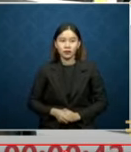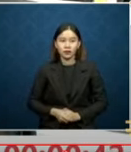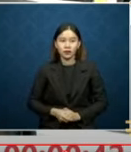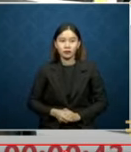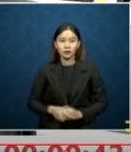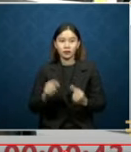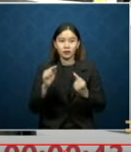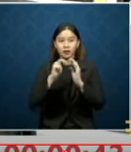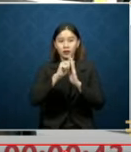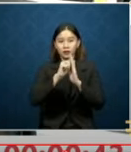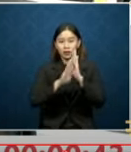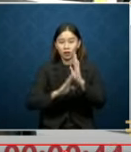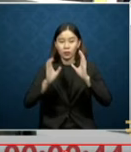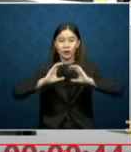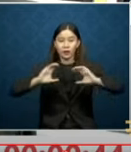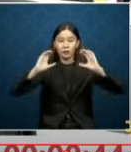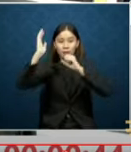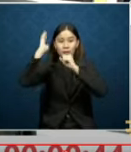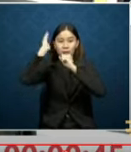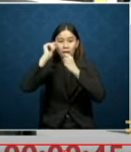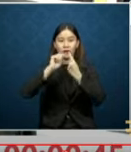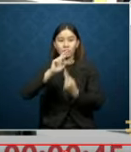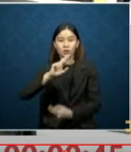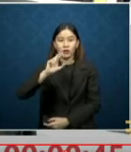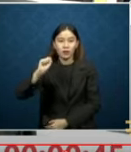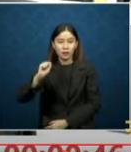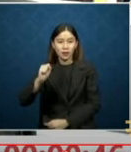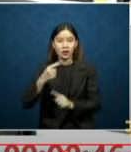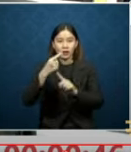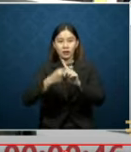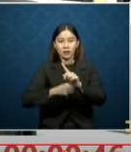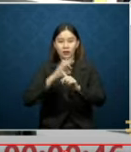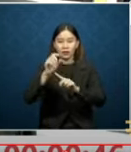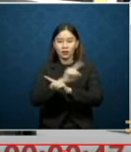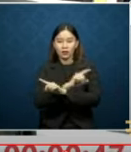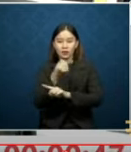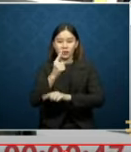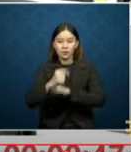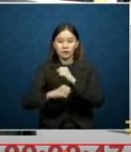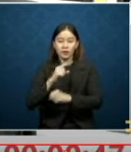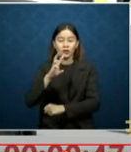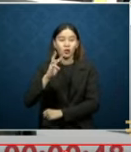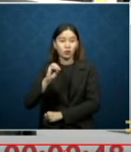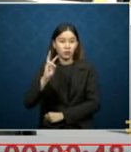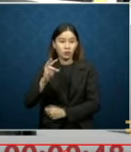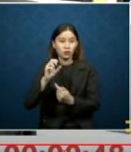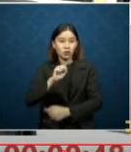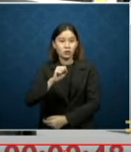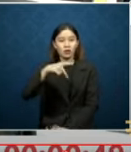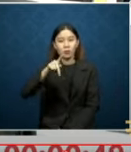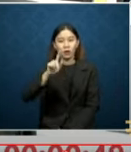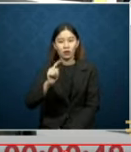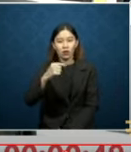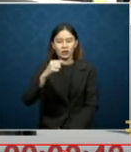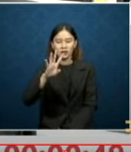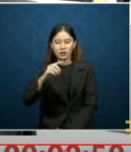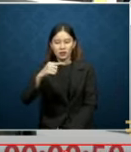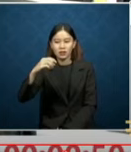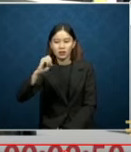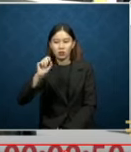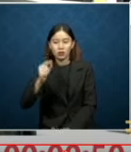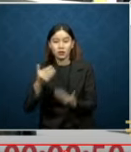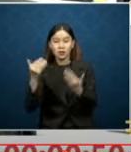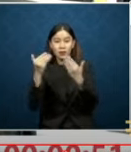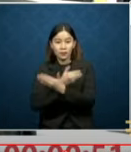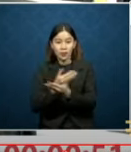จากนโยบายของรัฐบาลที่แถลงต่อรัฐสภาเมื่อ11กันยา66เรื่องการเปลี่ยนสปก. 4/01 เป็นโฉนดที่ดิน